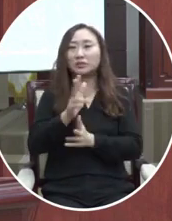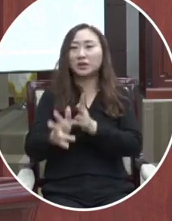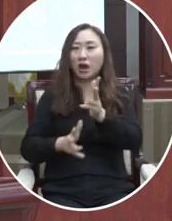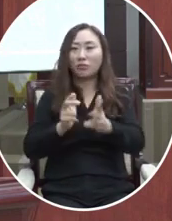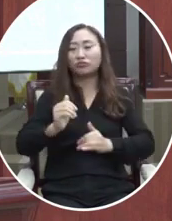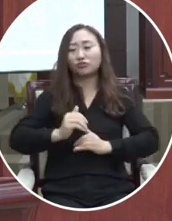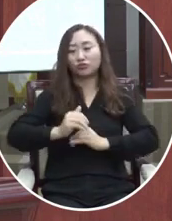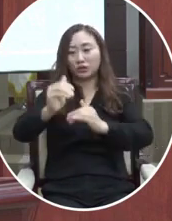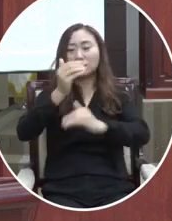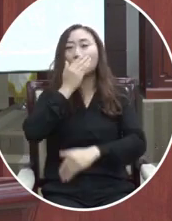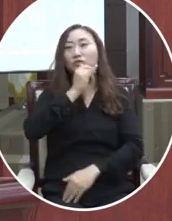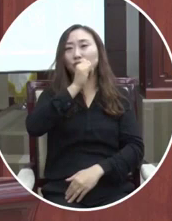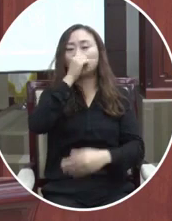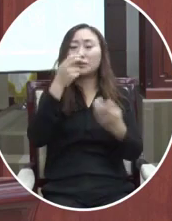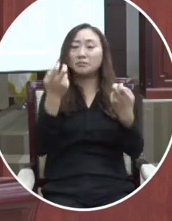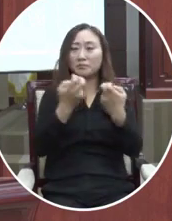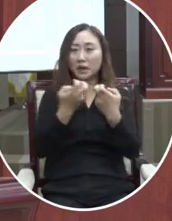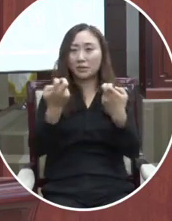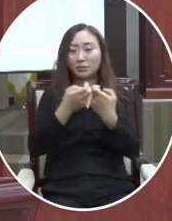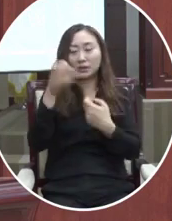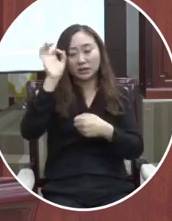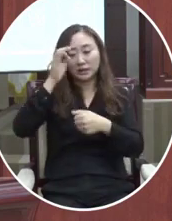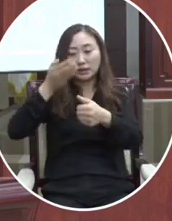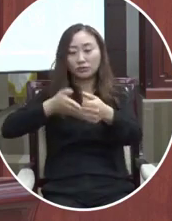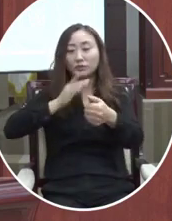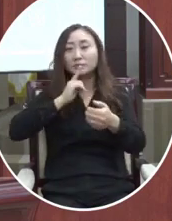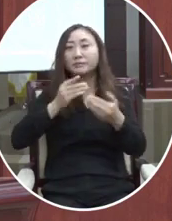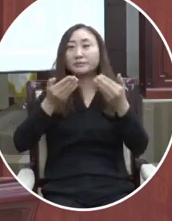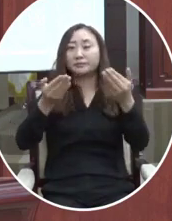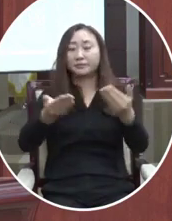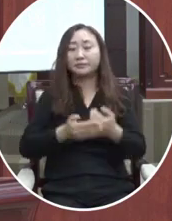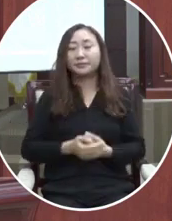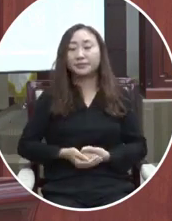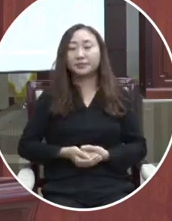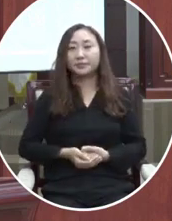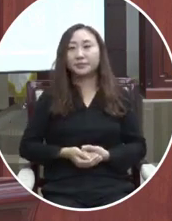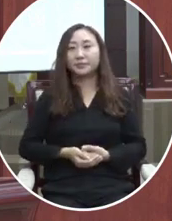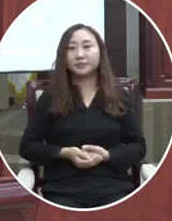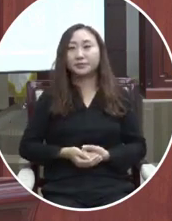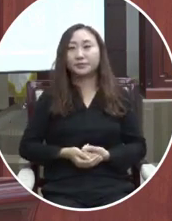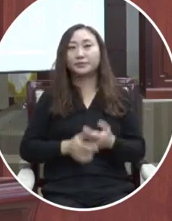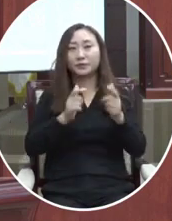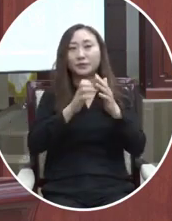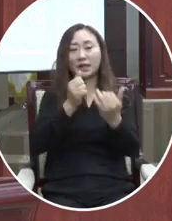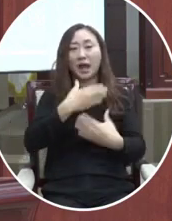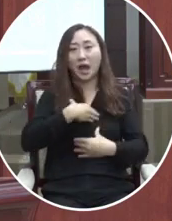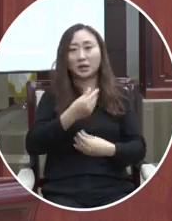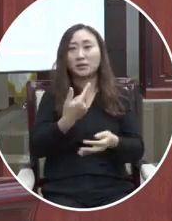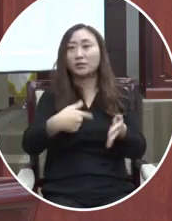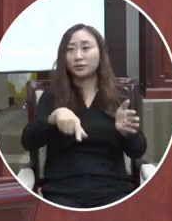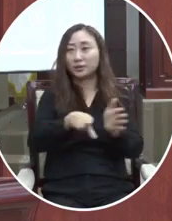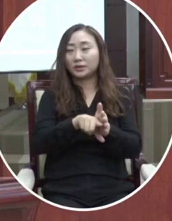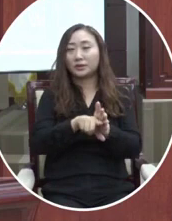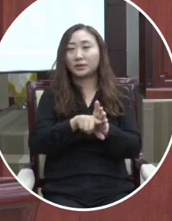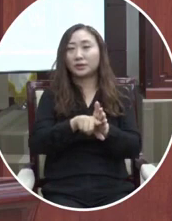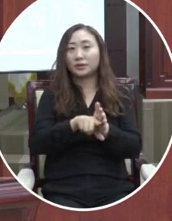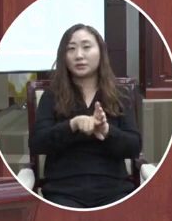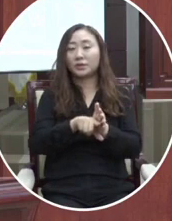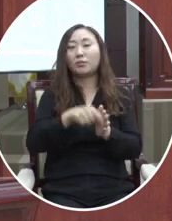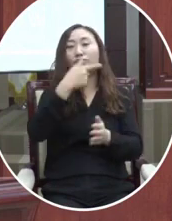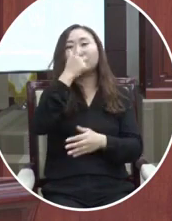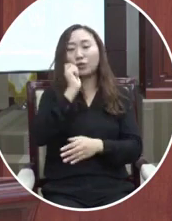사업으로 추진할 수 있는 방안을 모색해 주시길 바랍니다 국민의 안전을 위해서라면